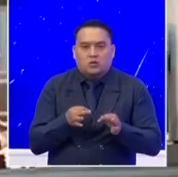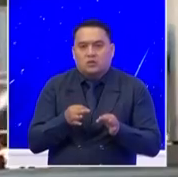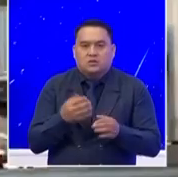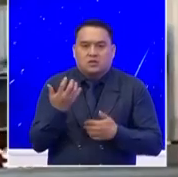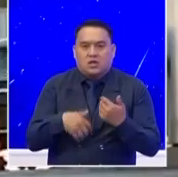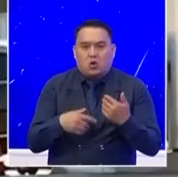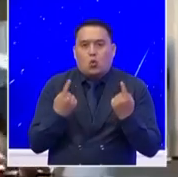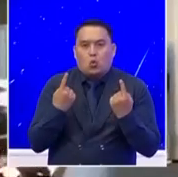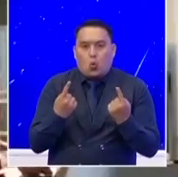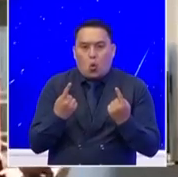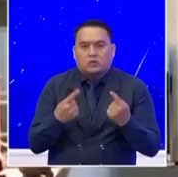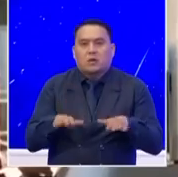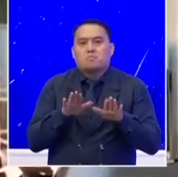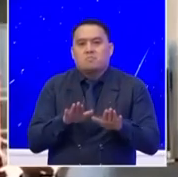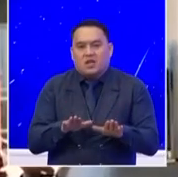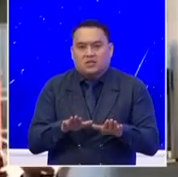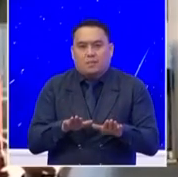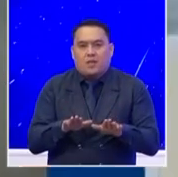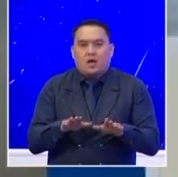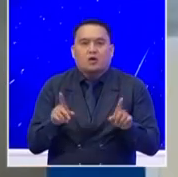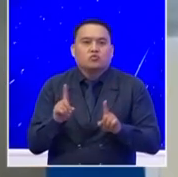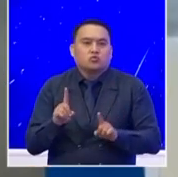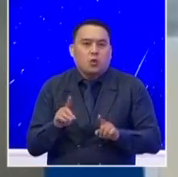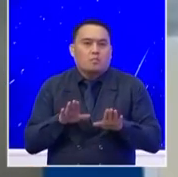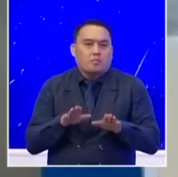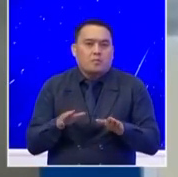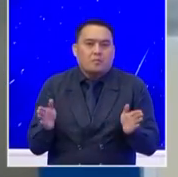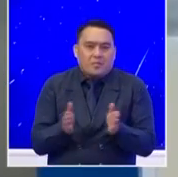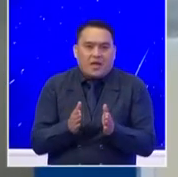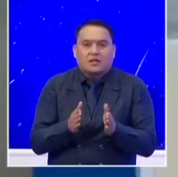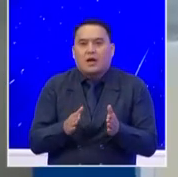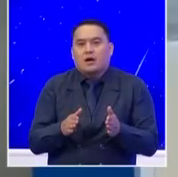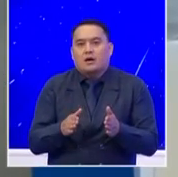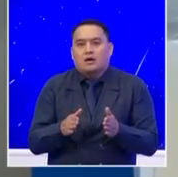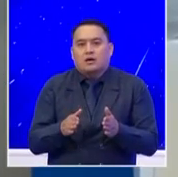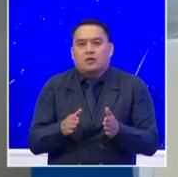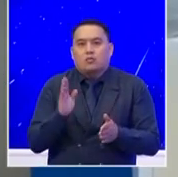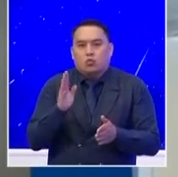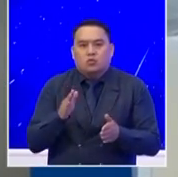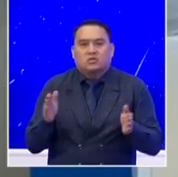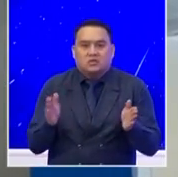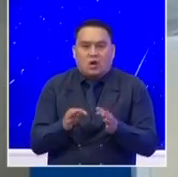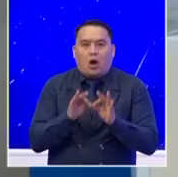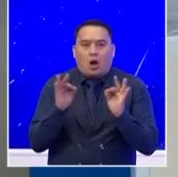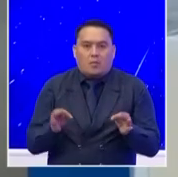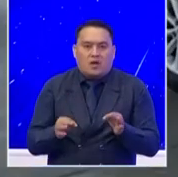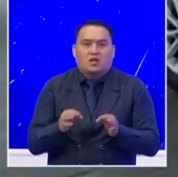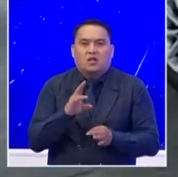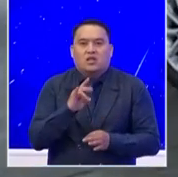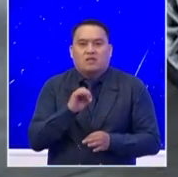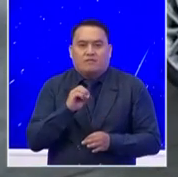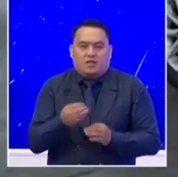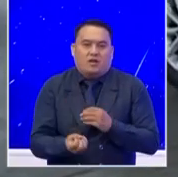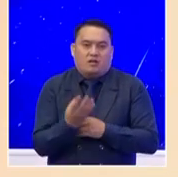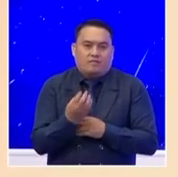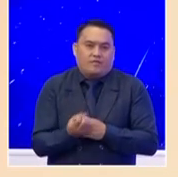средние, крупные и гигантские месторождения. Дело в том, что на мелких месторождениях все равно ожидается снижение объема добываемой нефти. На